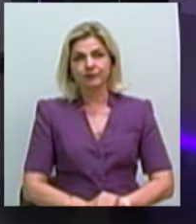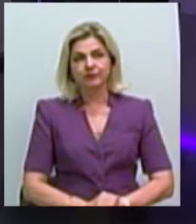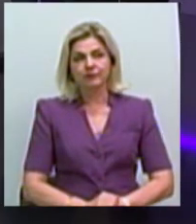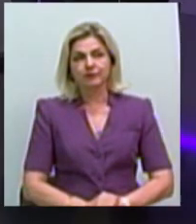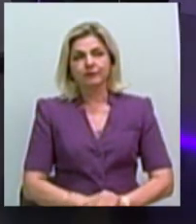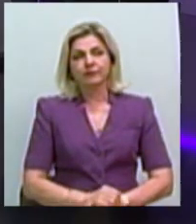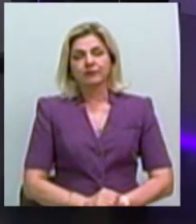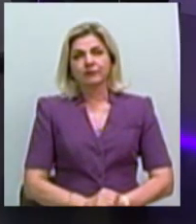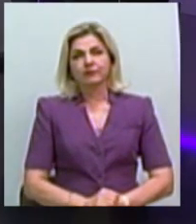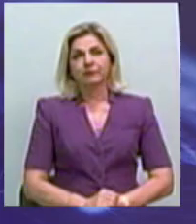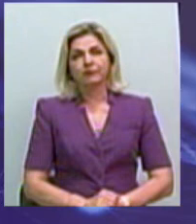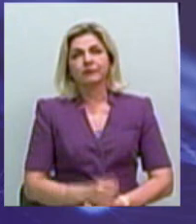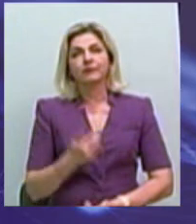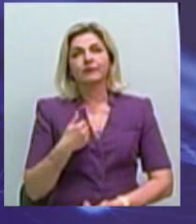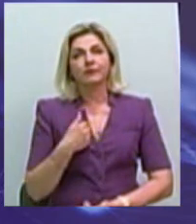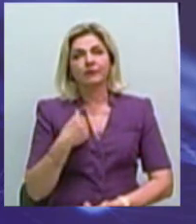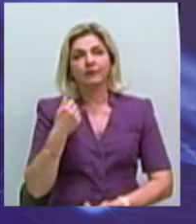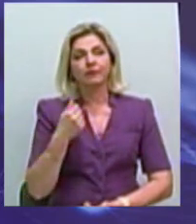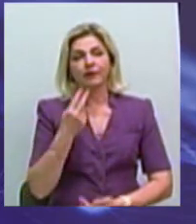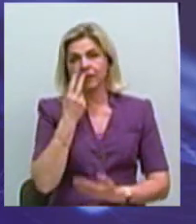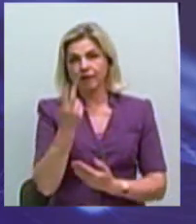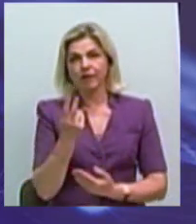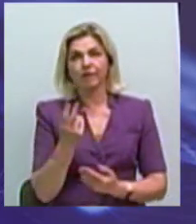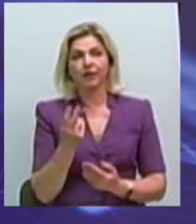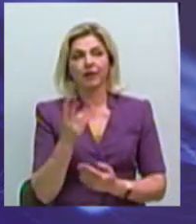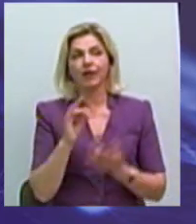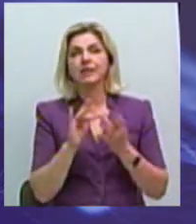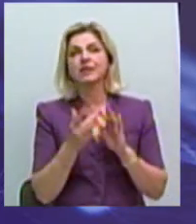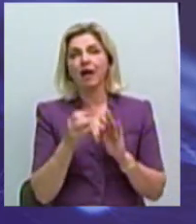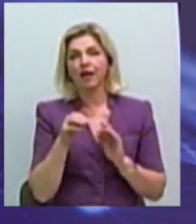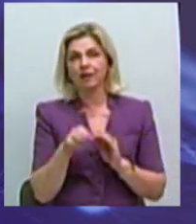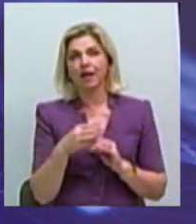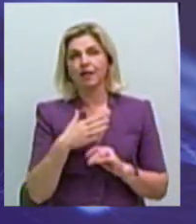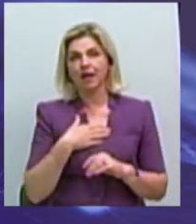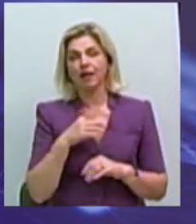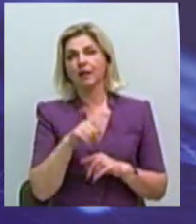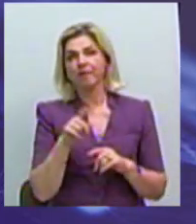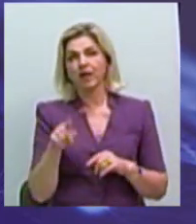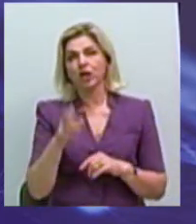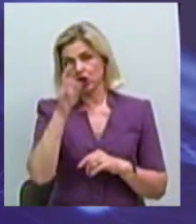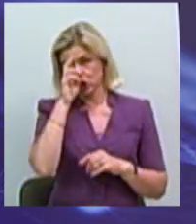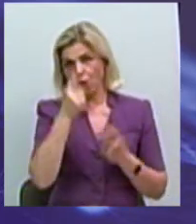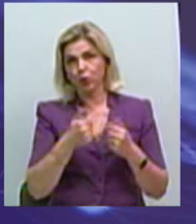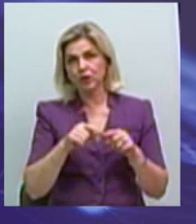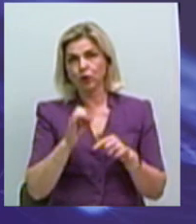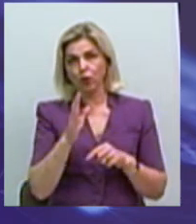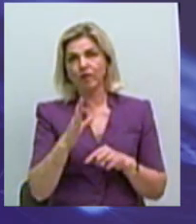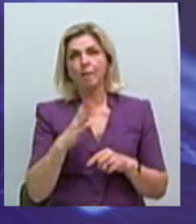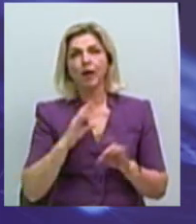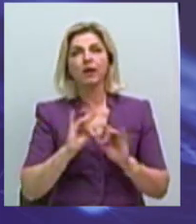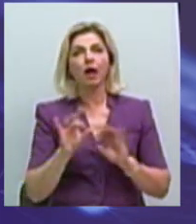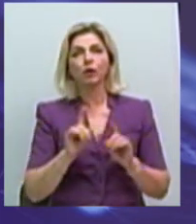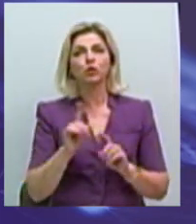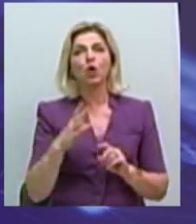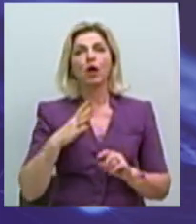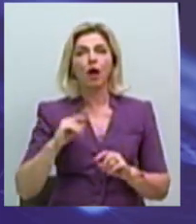30 секунд, будь ласка, навіть. Ви знаєте, я дивився, як на сайті, навіть на сайті наших деяких державних установ була реклама про те, що не дається робота